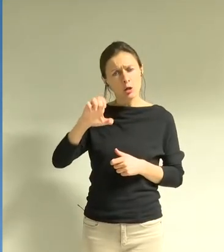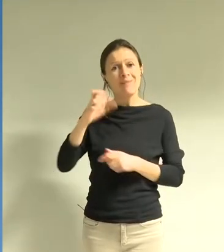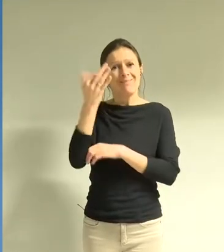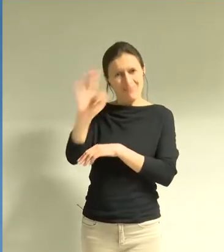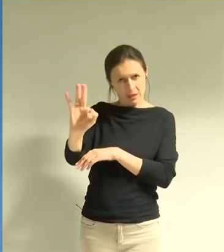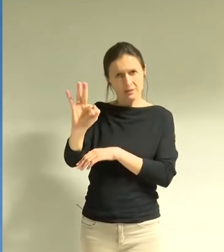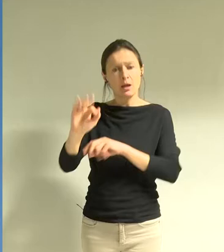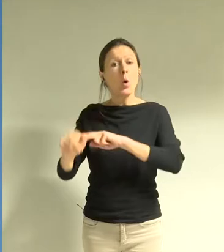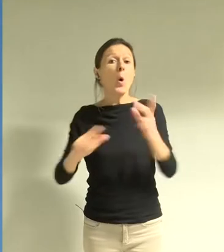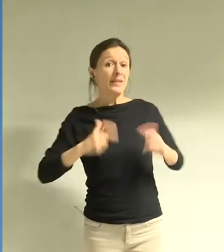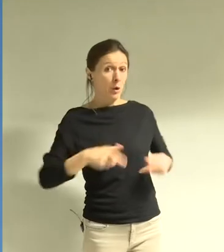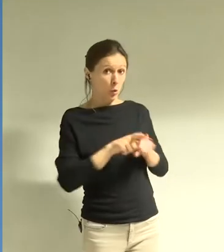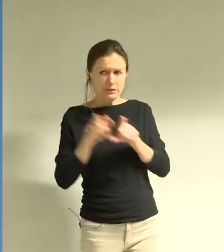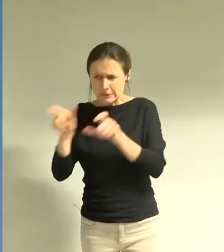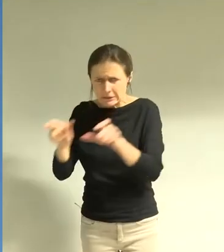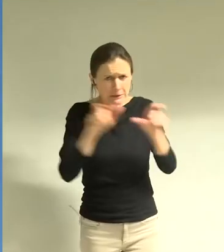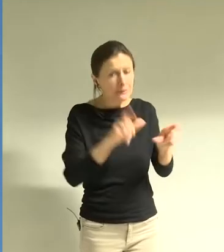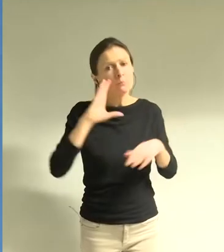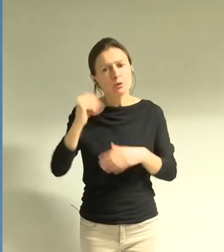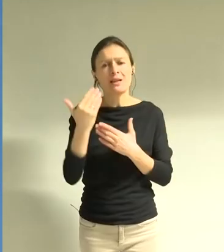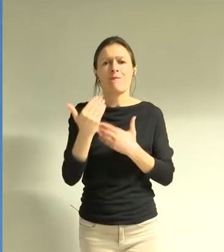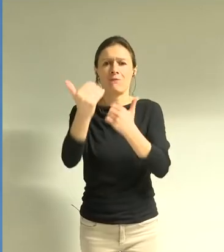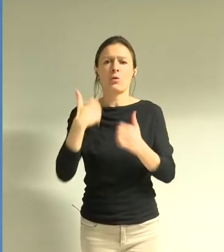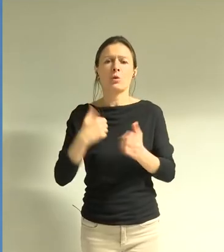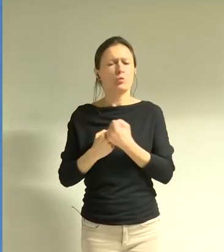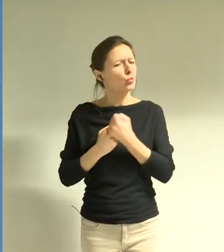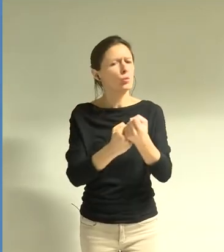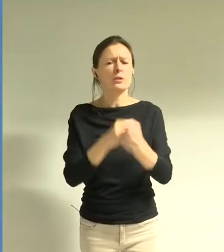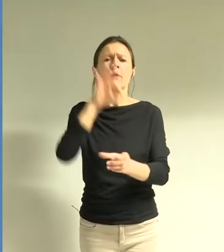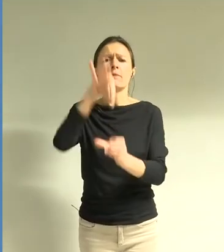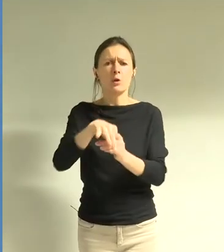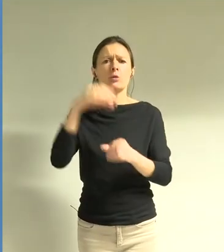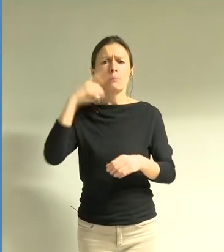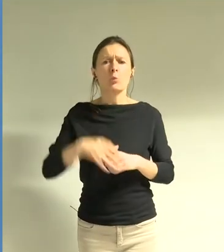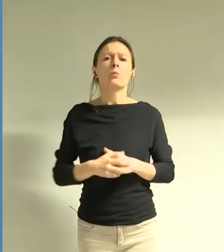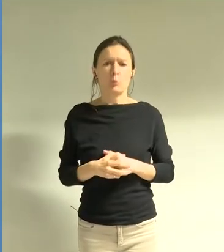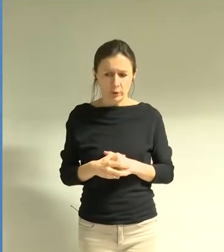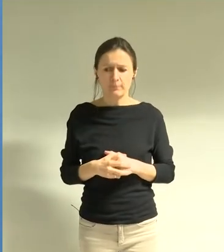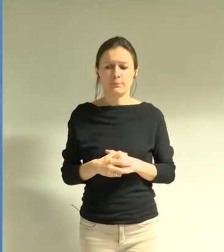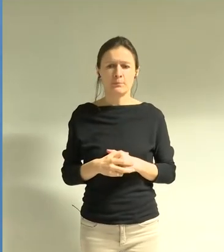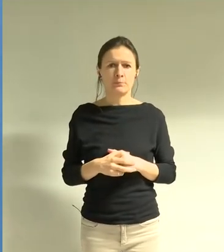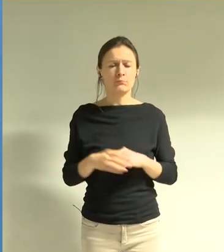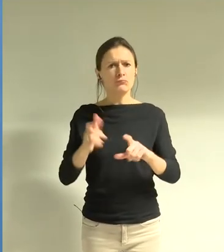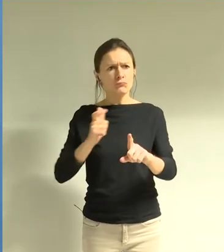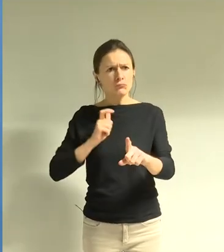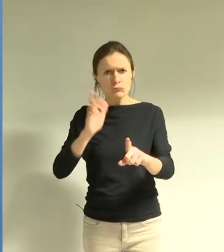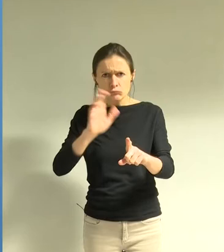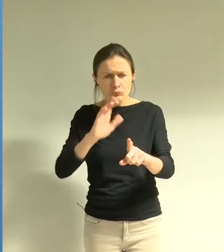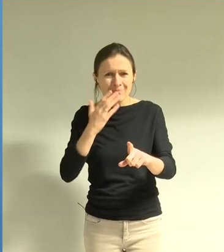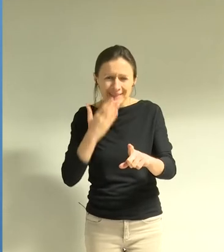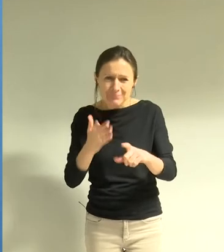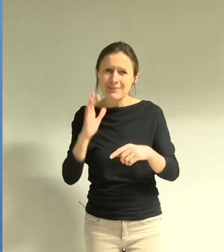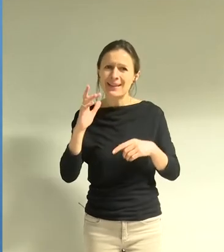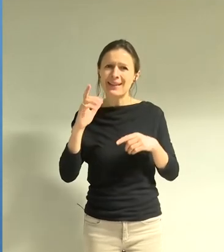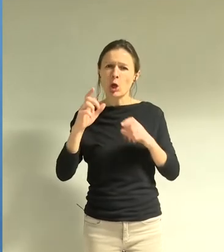merci merci donc vos nomme ne perd pas un des habitants c'est à peu près stable depuis maintenant